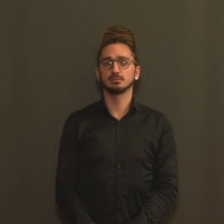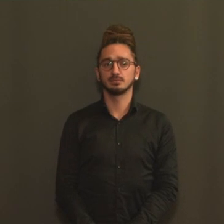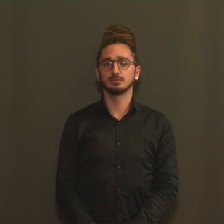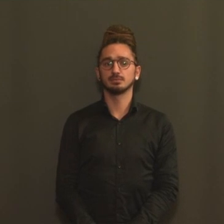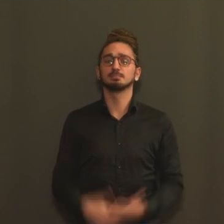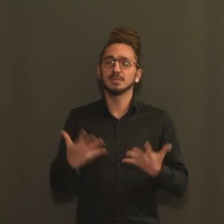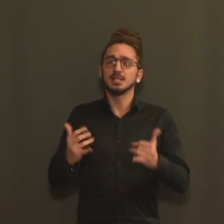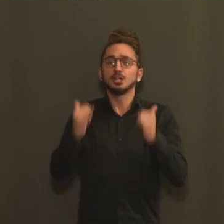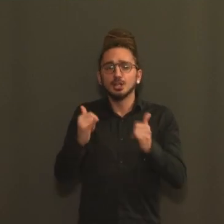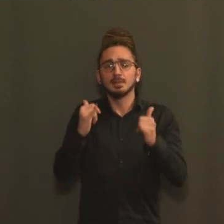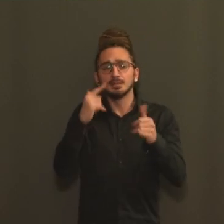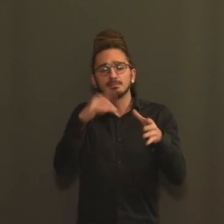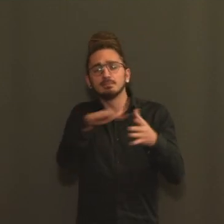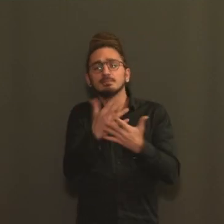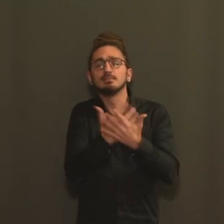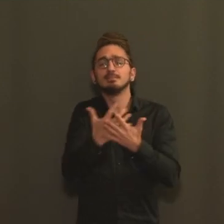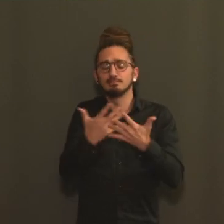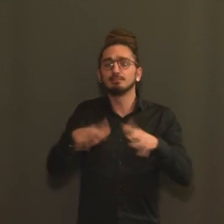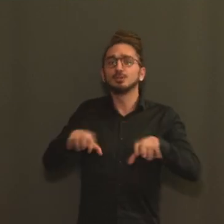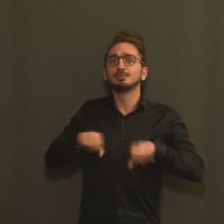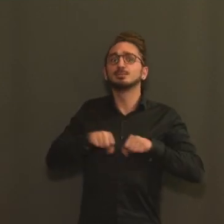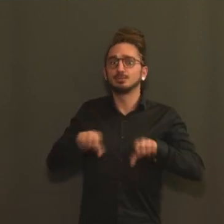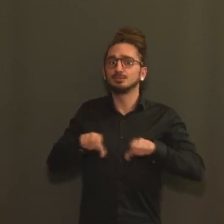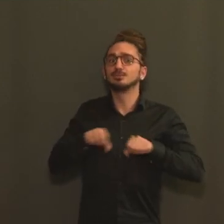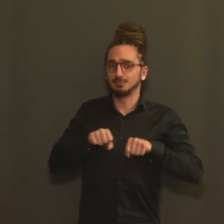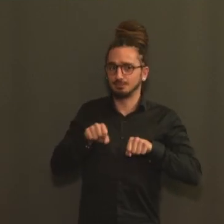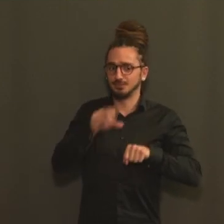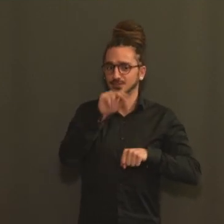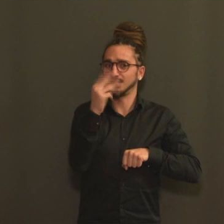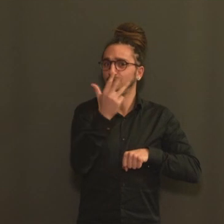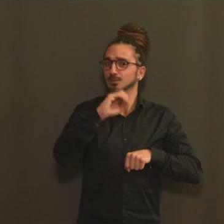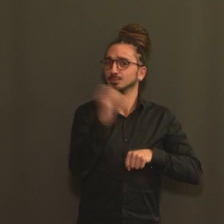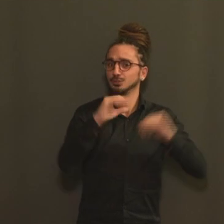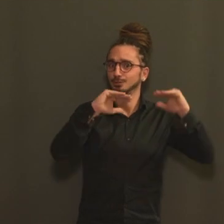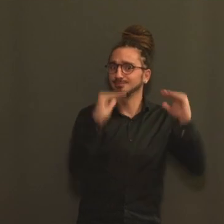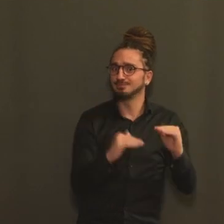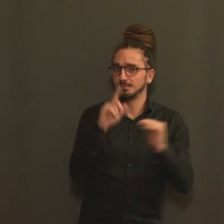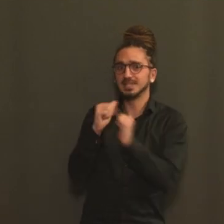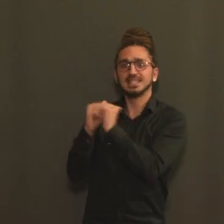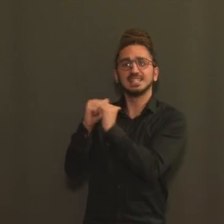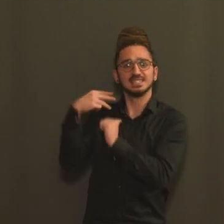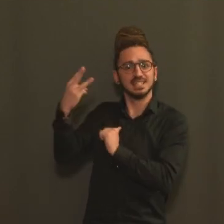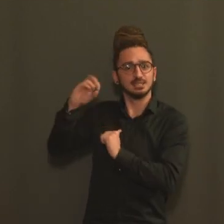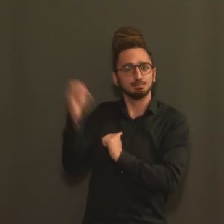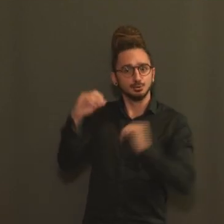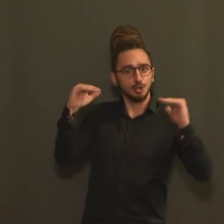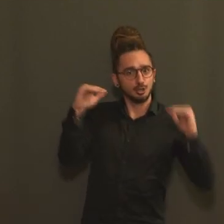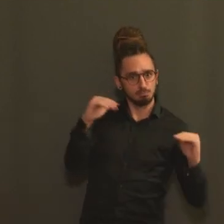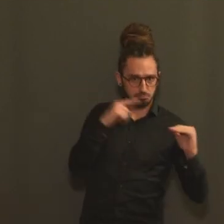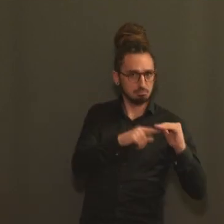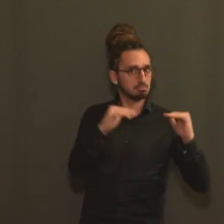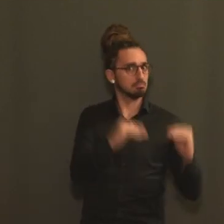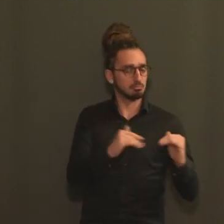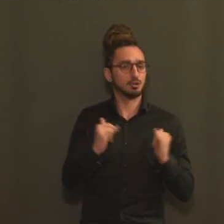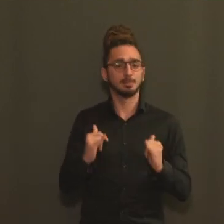nombre de tests effectués. Par ailleurs, on a également une diminution du pourcentage de